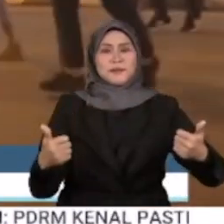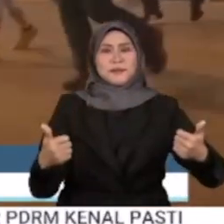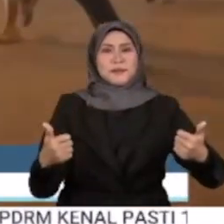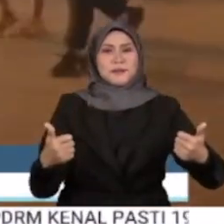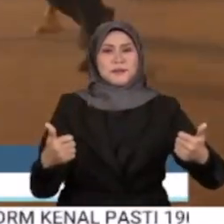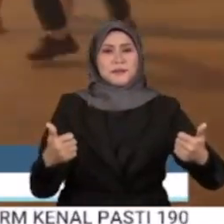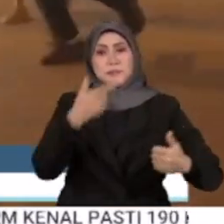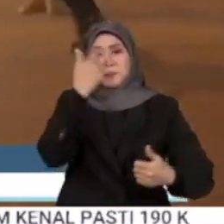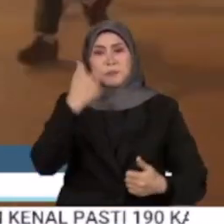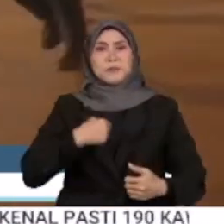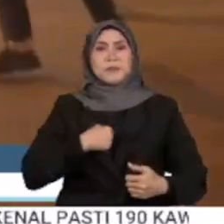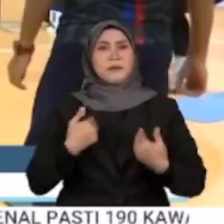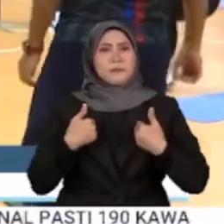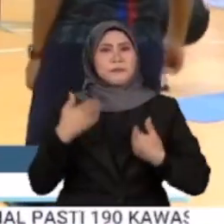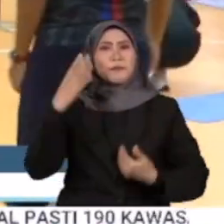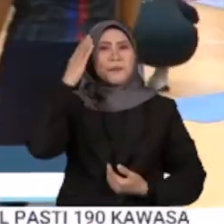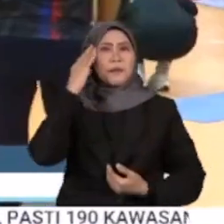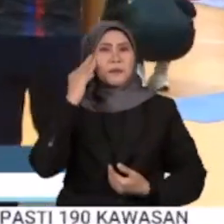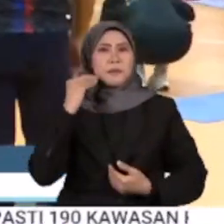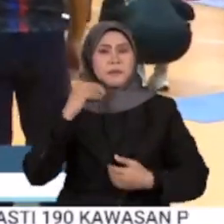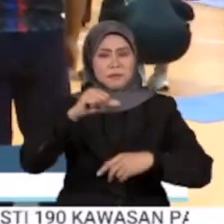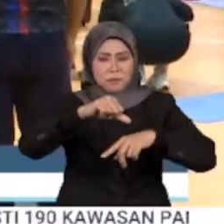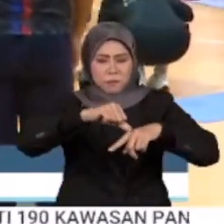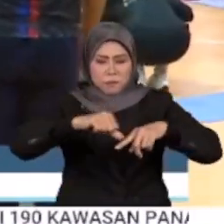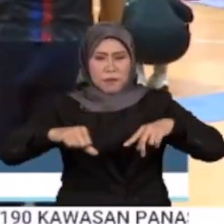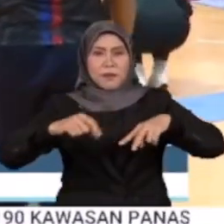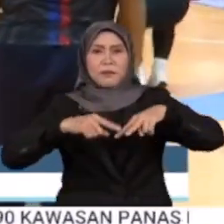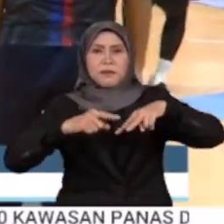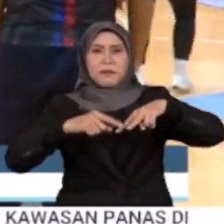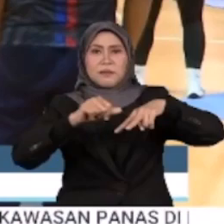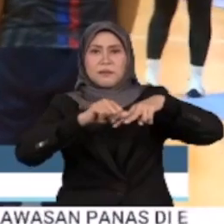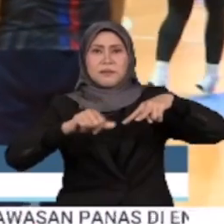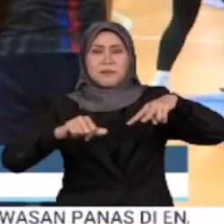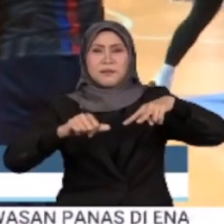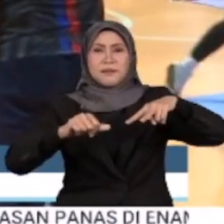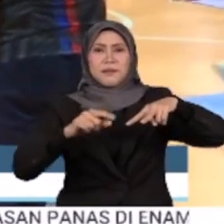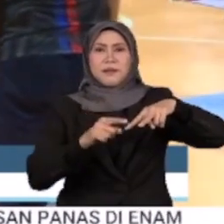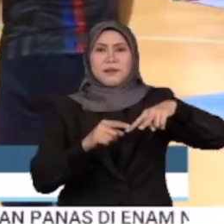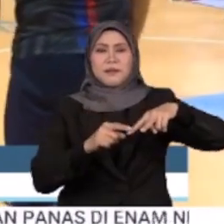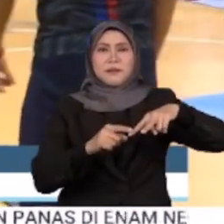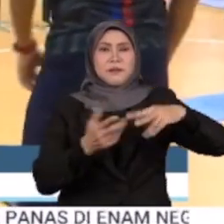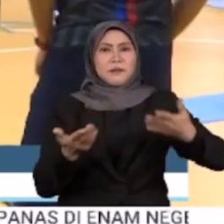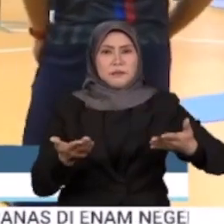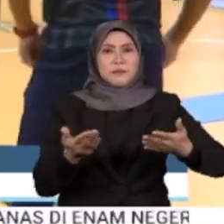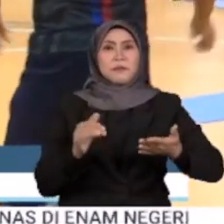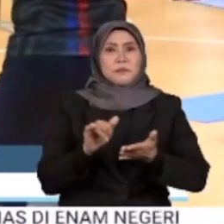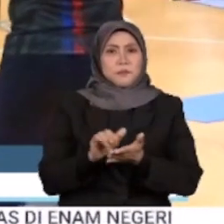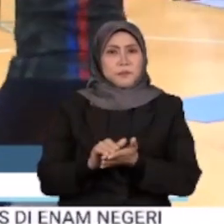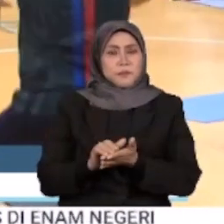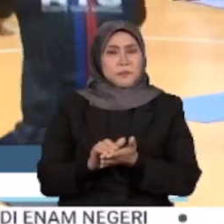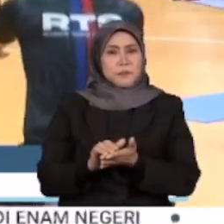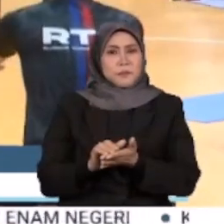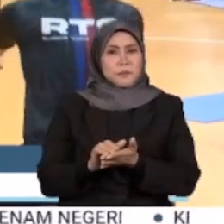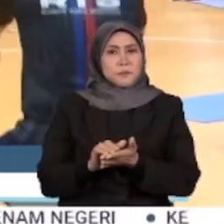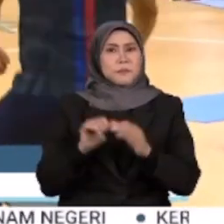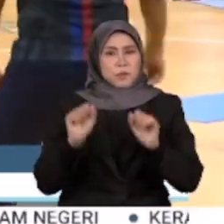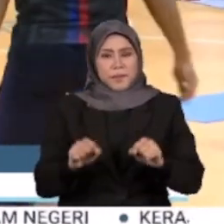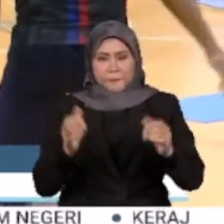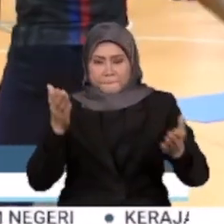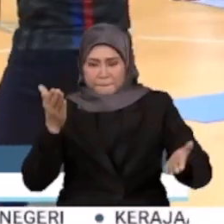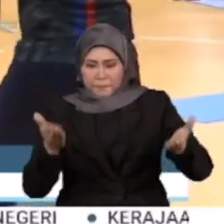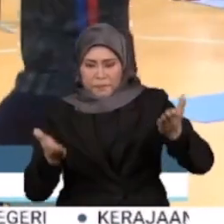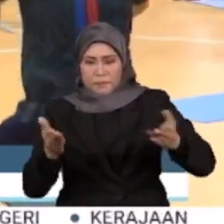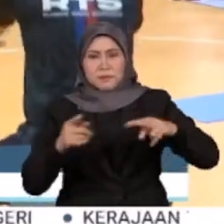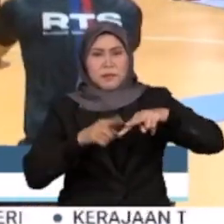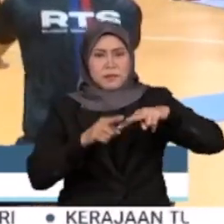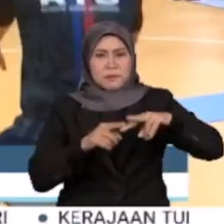cakap tu, sebab saya sendiri ada pengalaman operate kaki AFTL. So di mana dekat situ dia dapat untuk balancekan kita punya